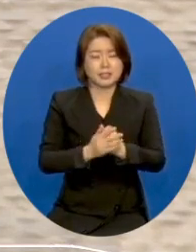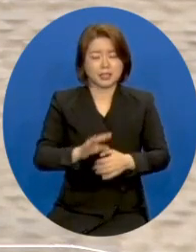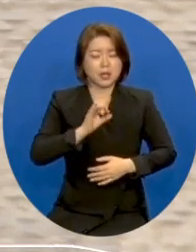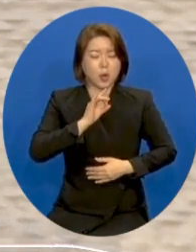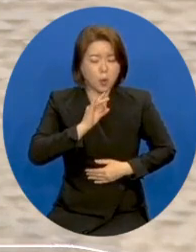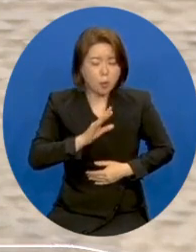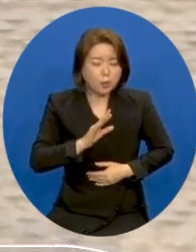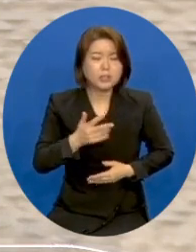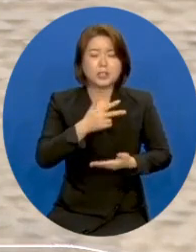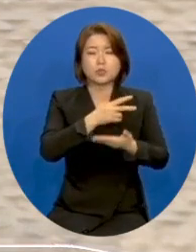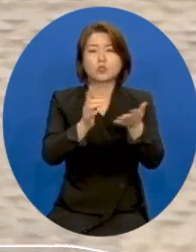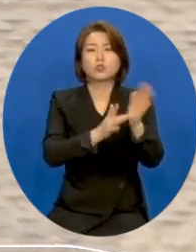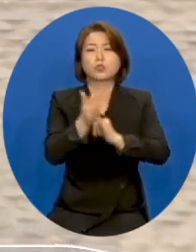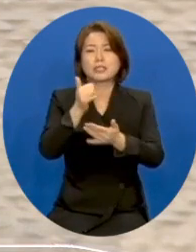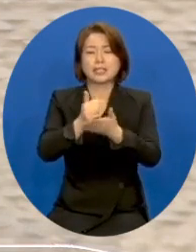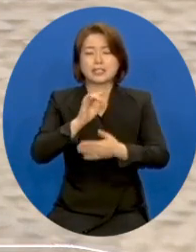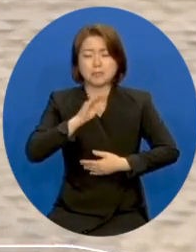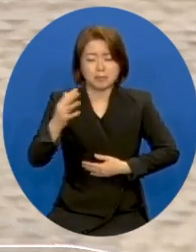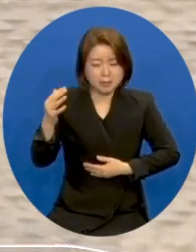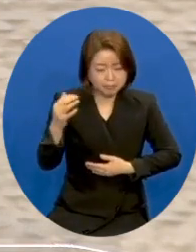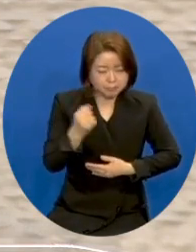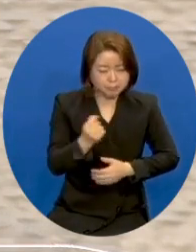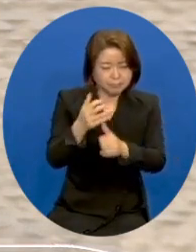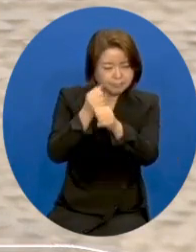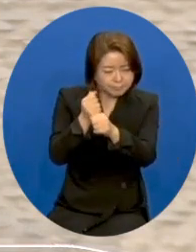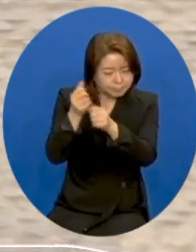주 예수님만 붙잡게 되었다고.